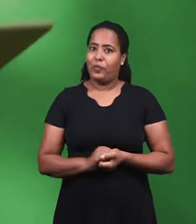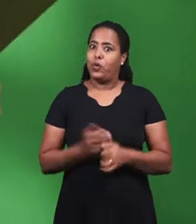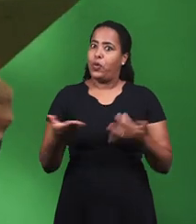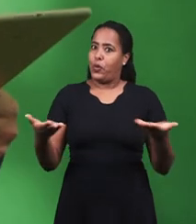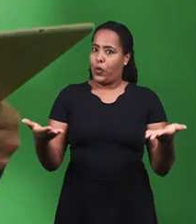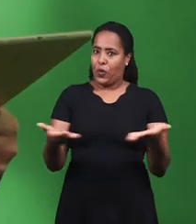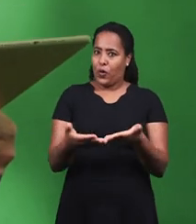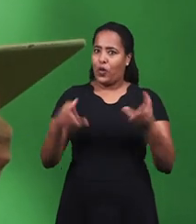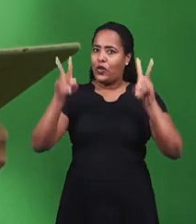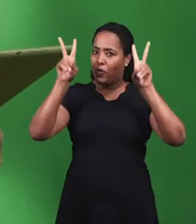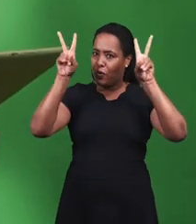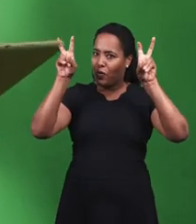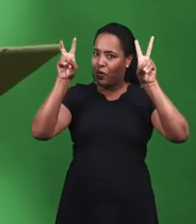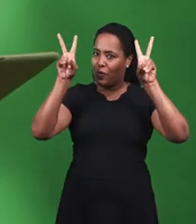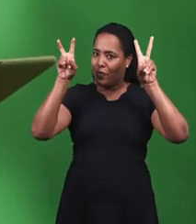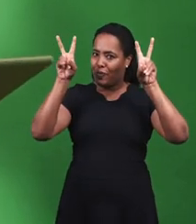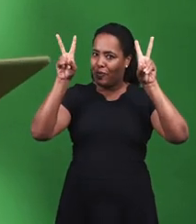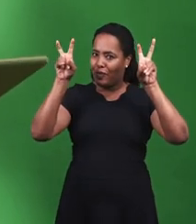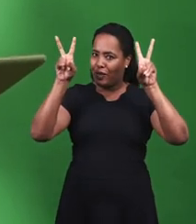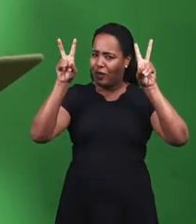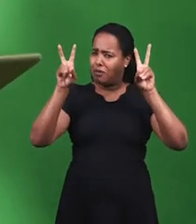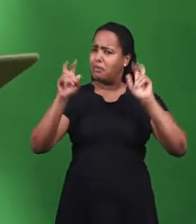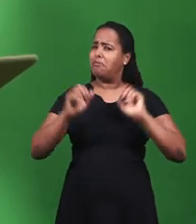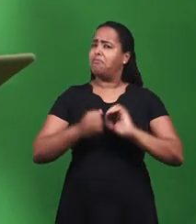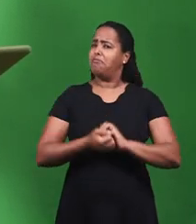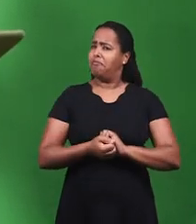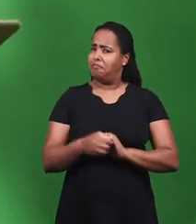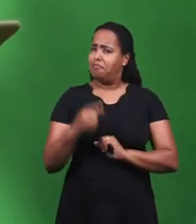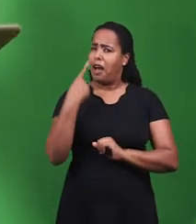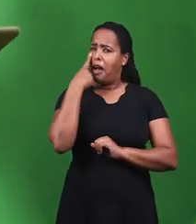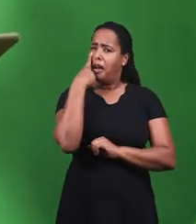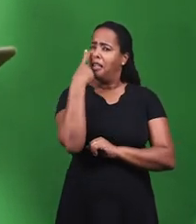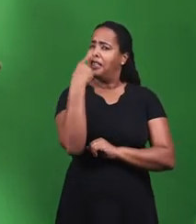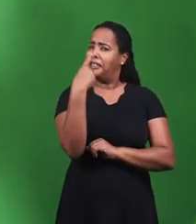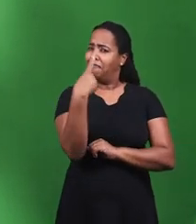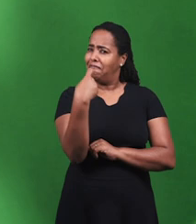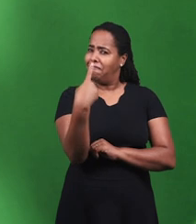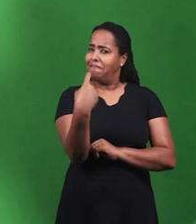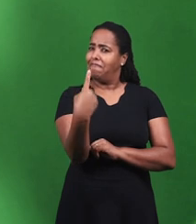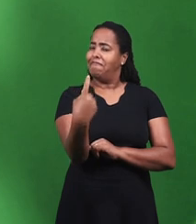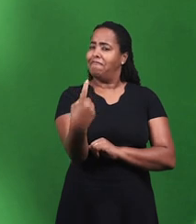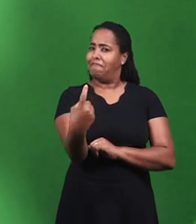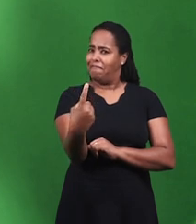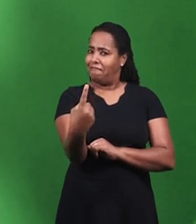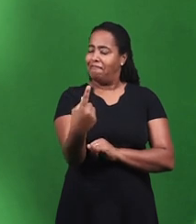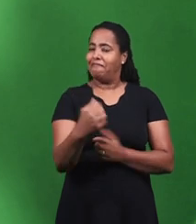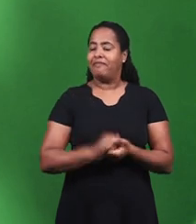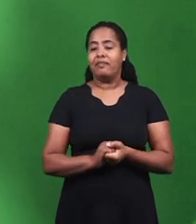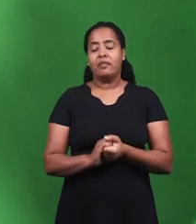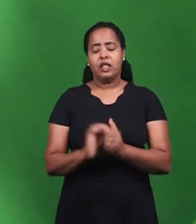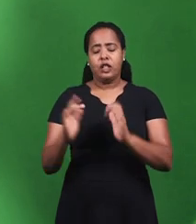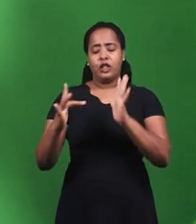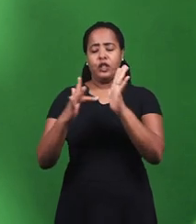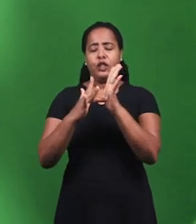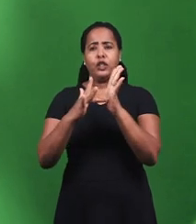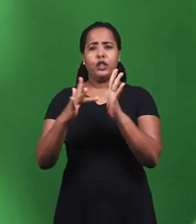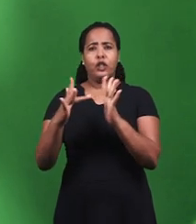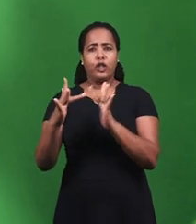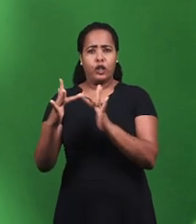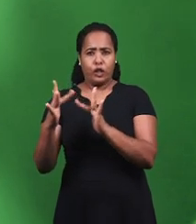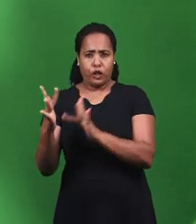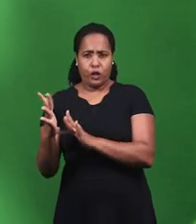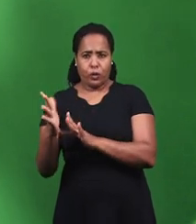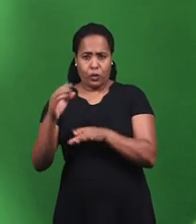à vous bénir. Le sujet aujourd'hui, la thématique porte sur un sujet très intéressant, Jésus